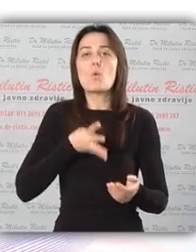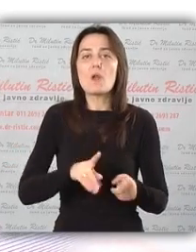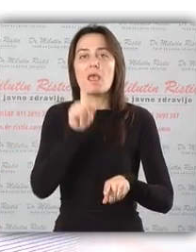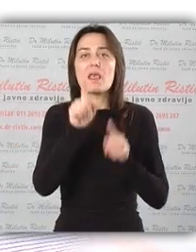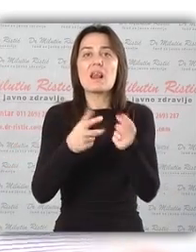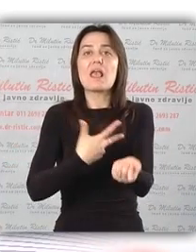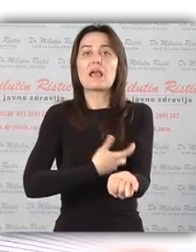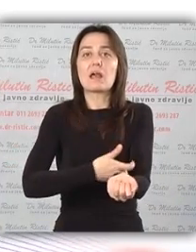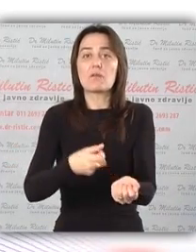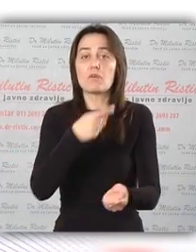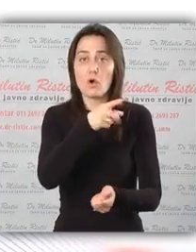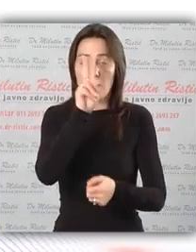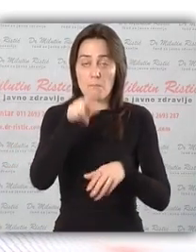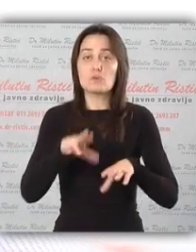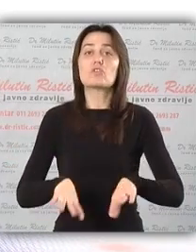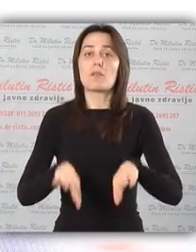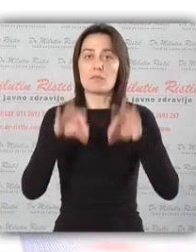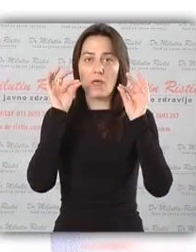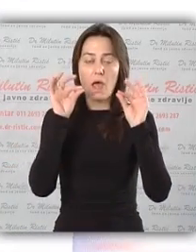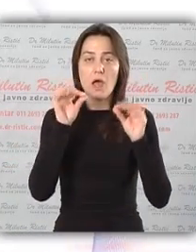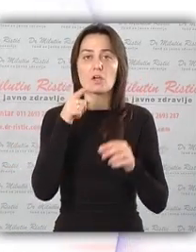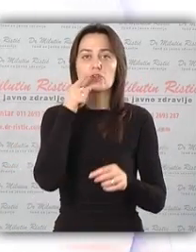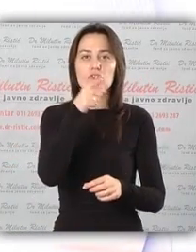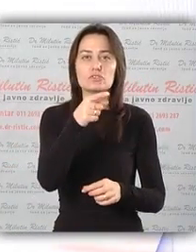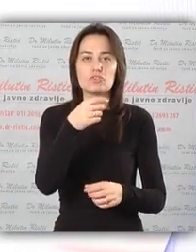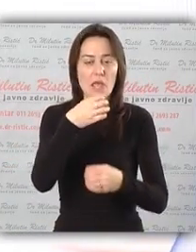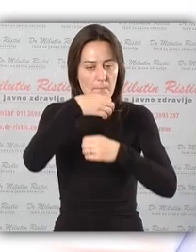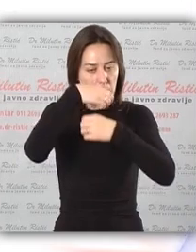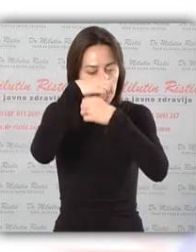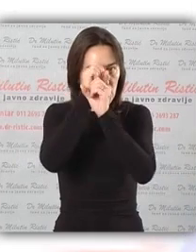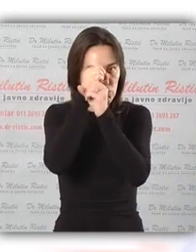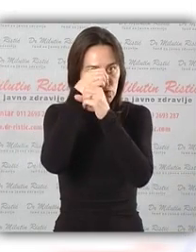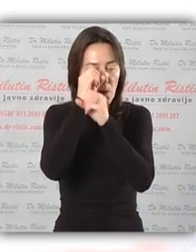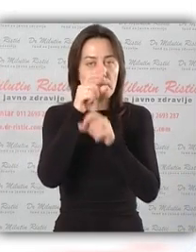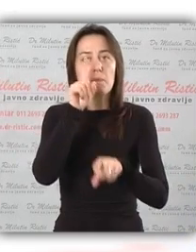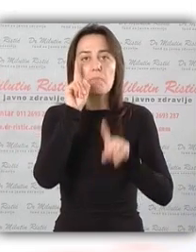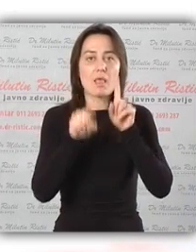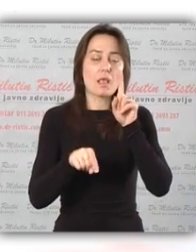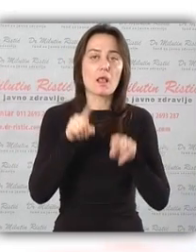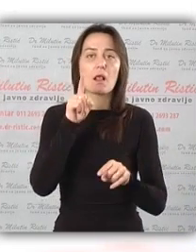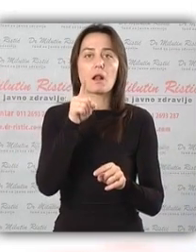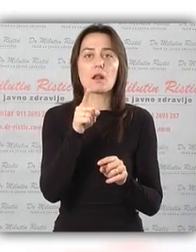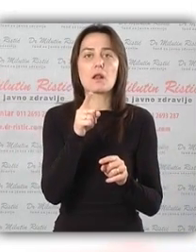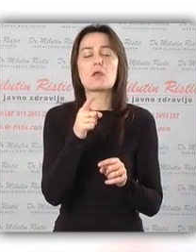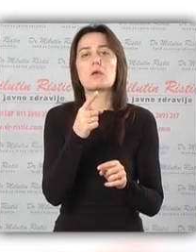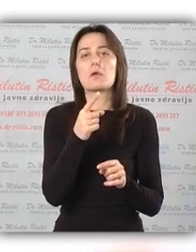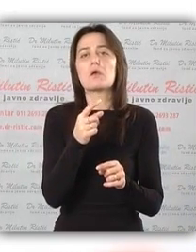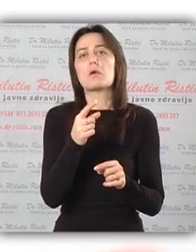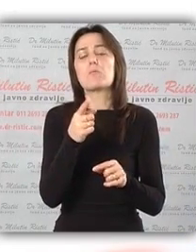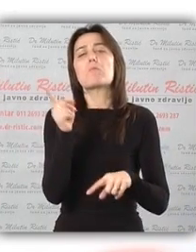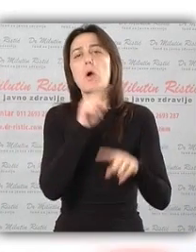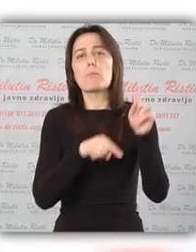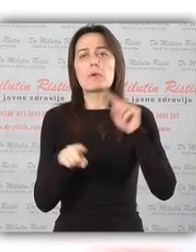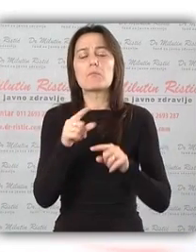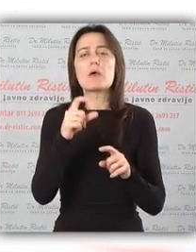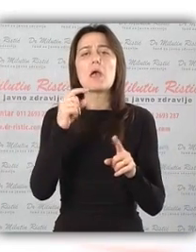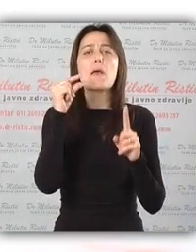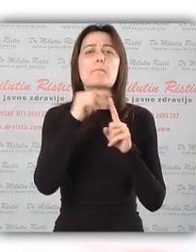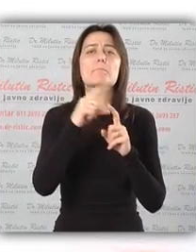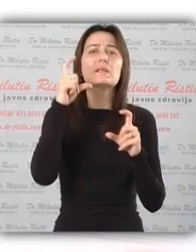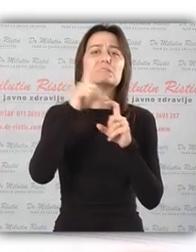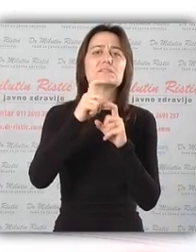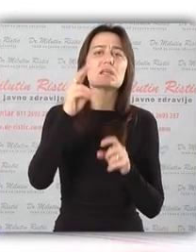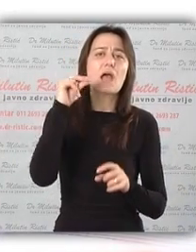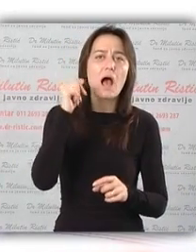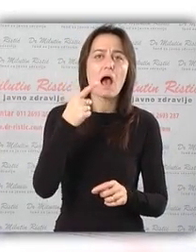biti urin ili krv. Ona se može dijagnostikovati imunofluorescentnom mikroskopijom ili složenim metodama kao